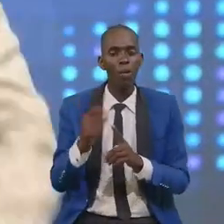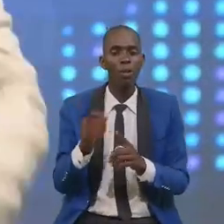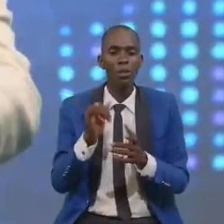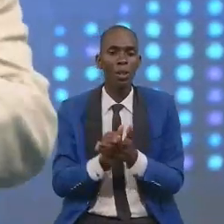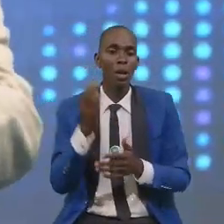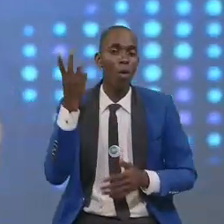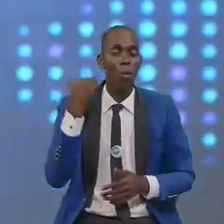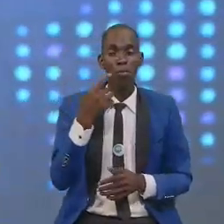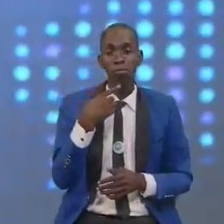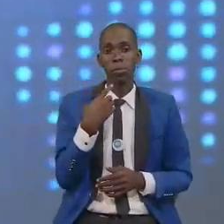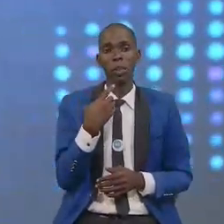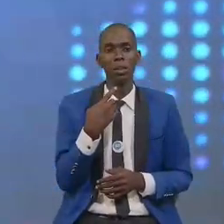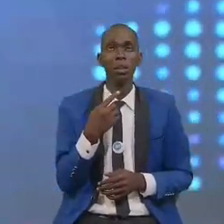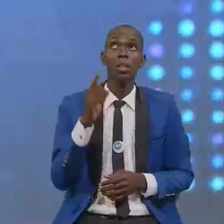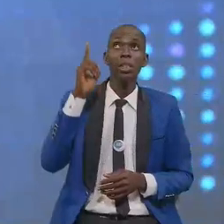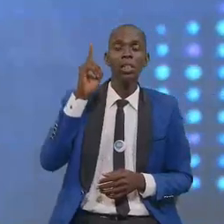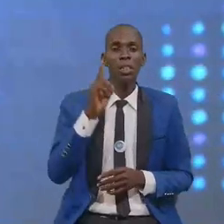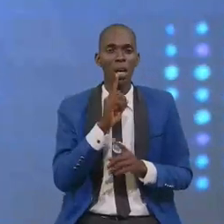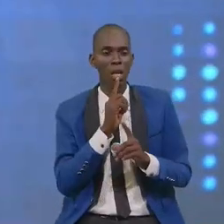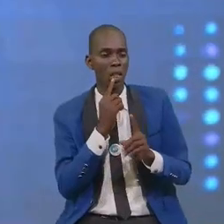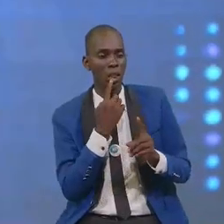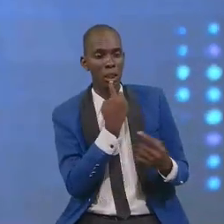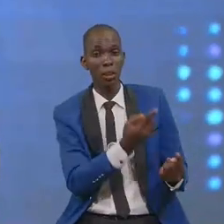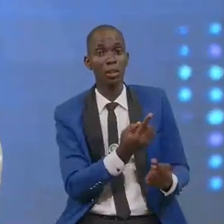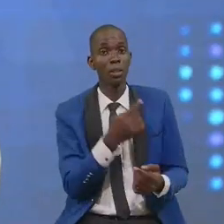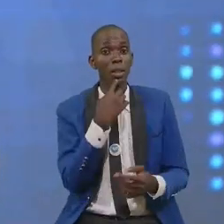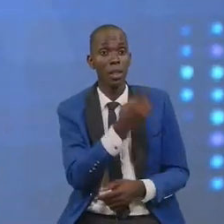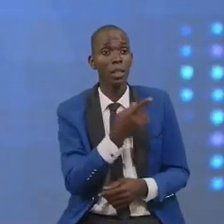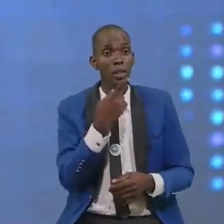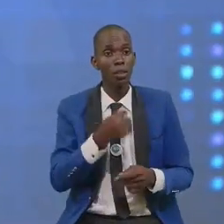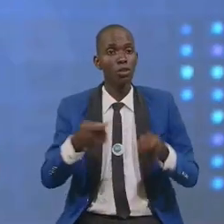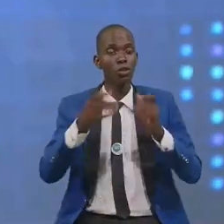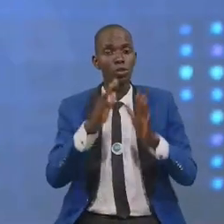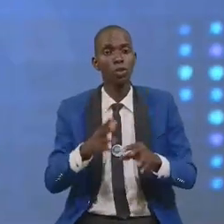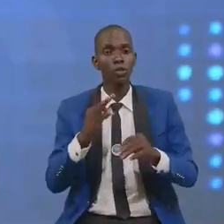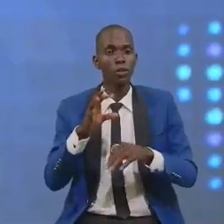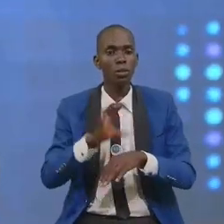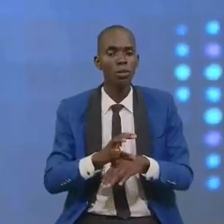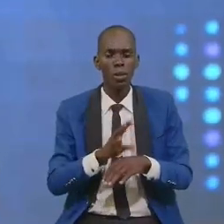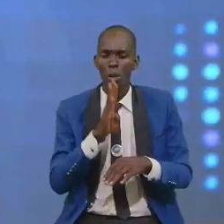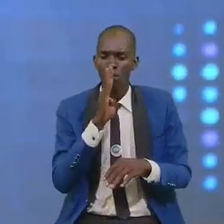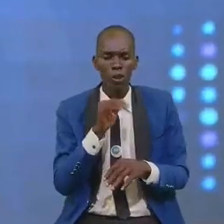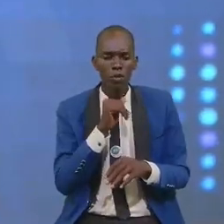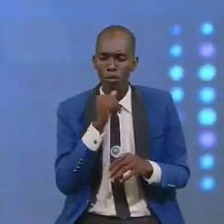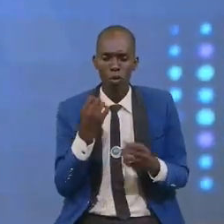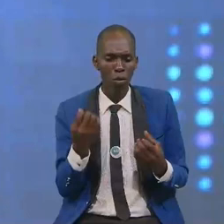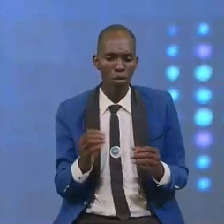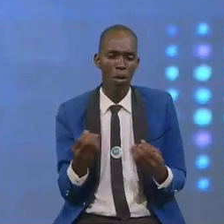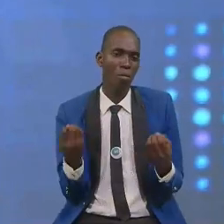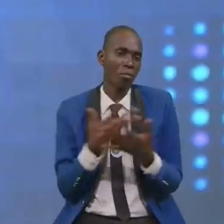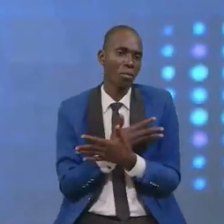avait été dit il dit au chef de la synagogue le craint pas croissant